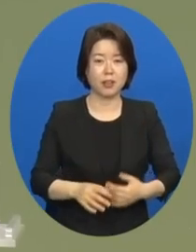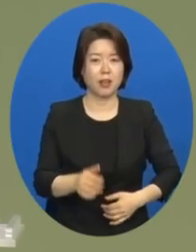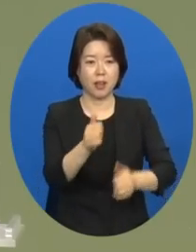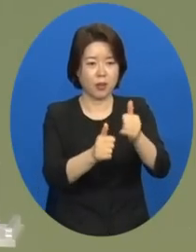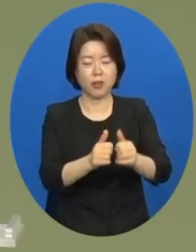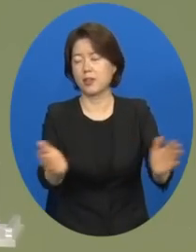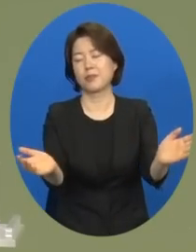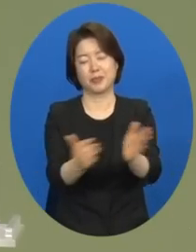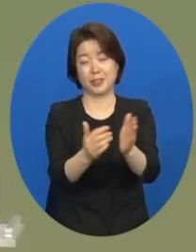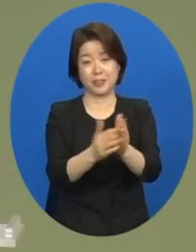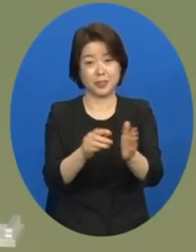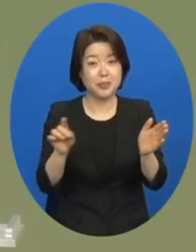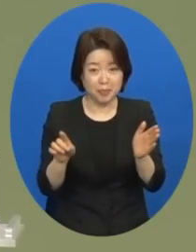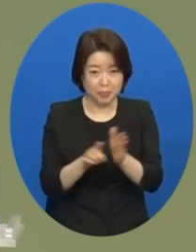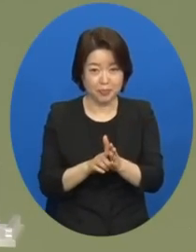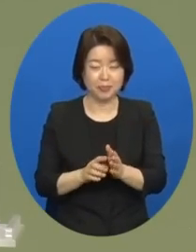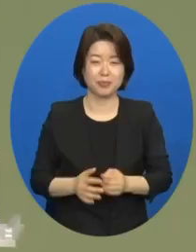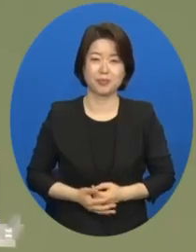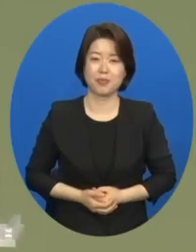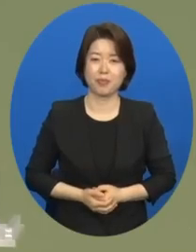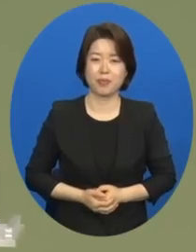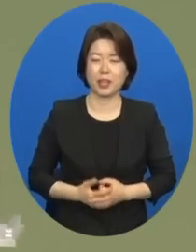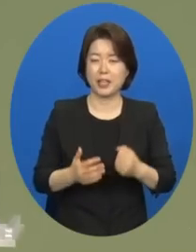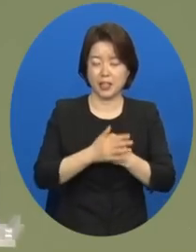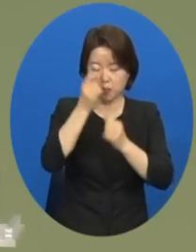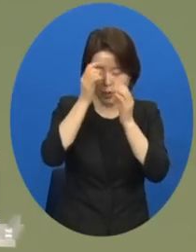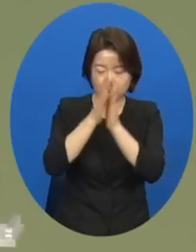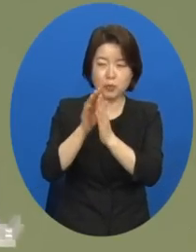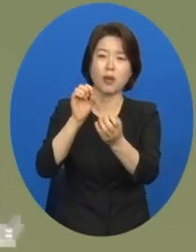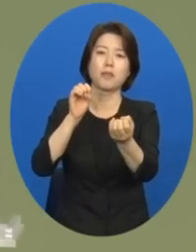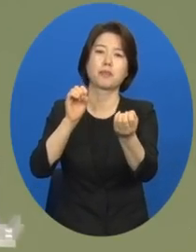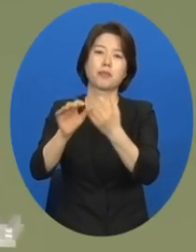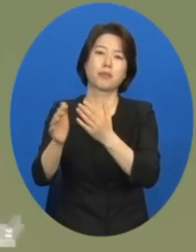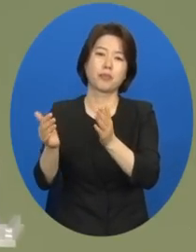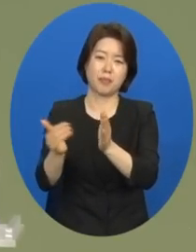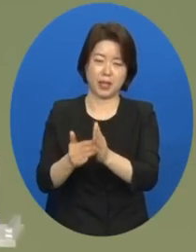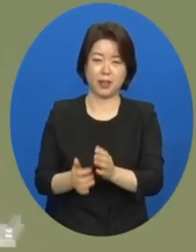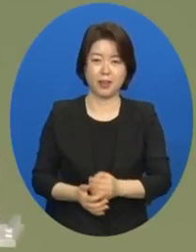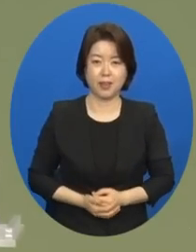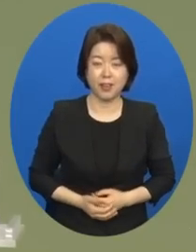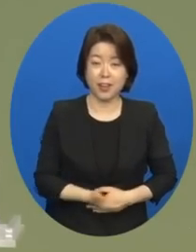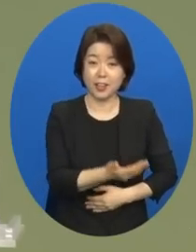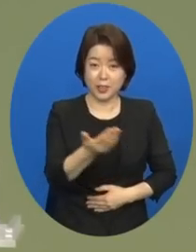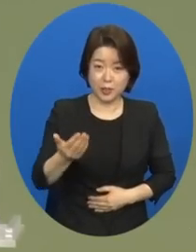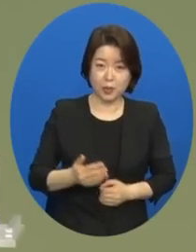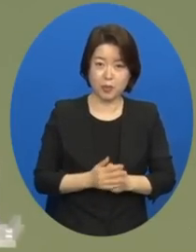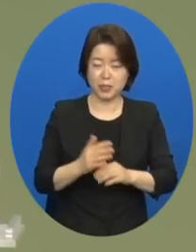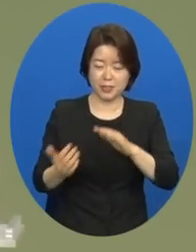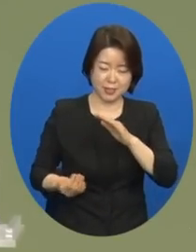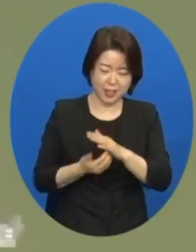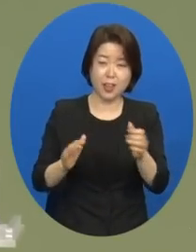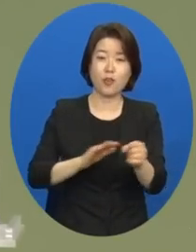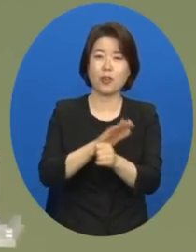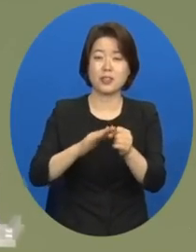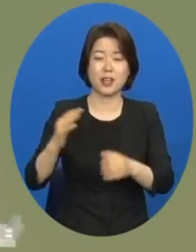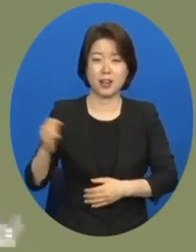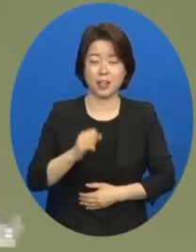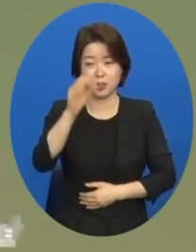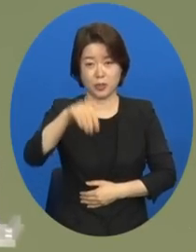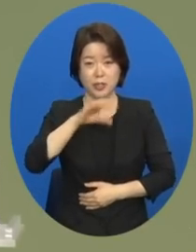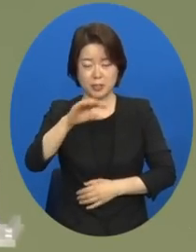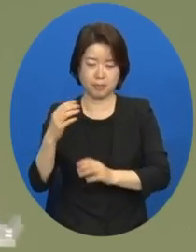끝난 줄 믿습니다 예 그래서 기도가 응답된 거예요 여러분은 최고의 사랑으로